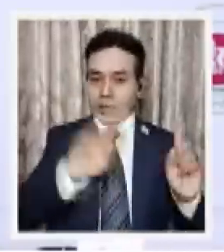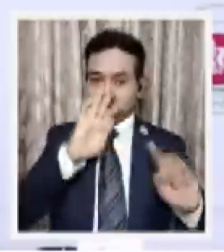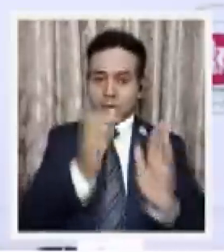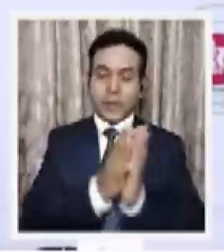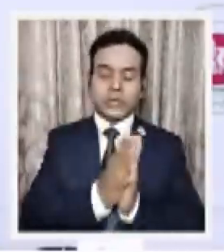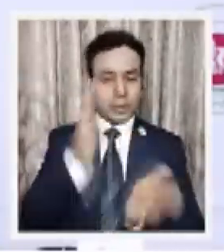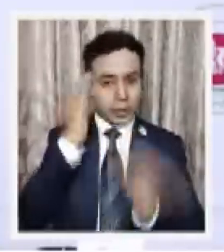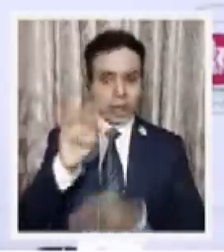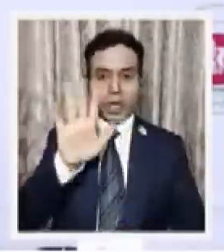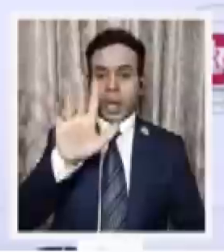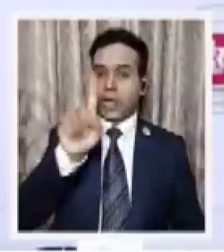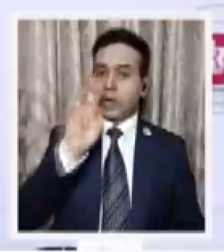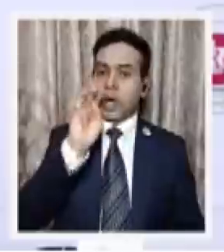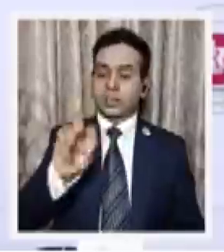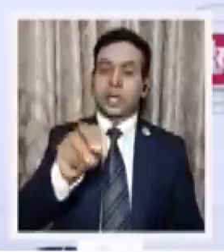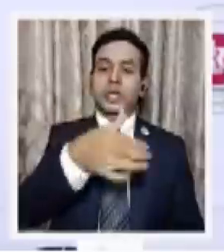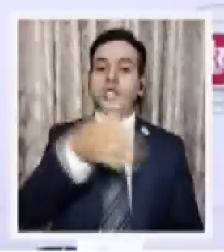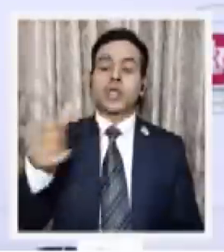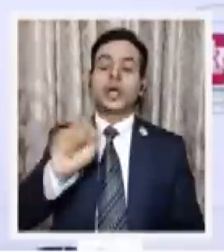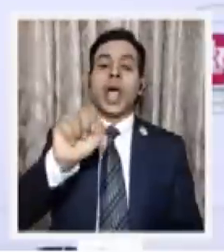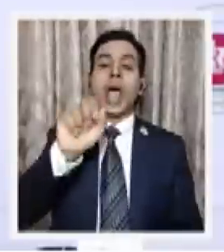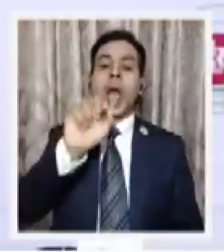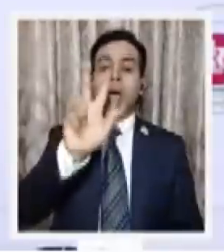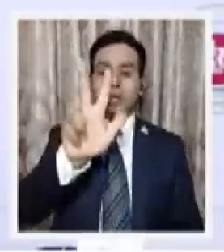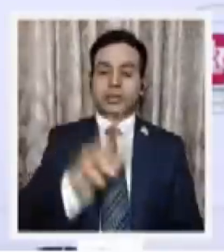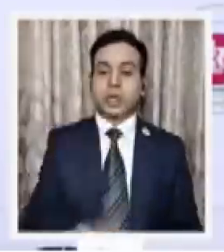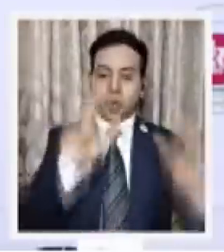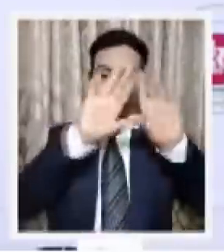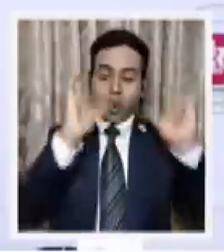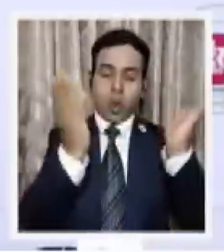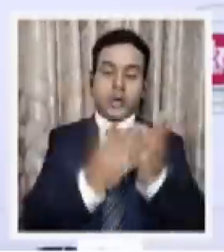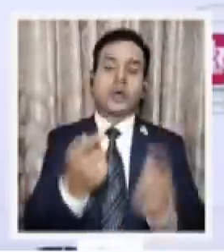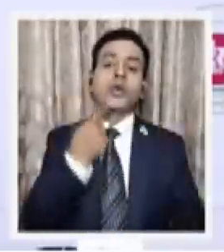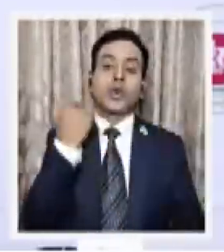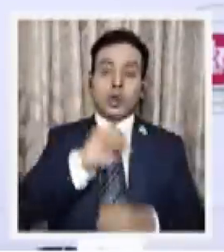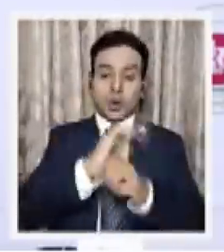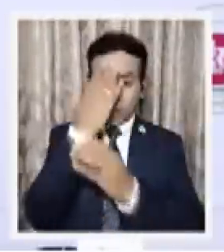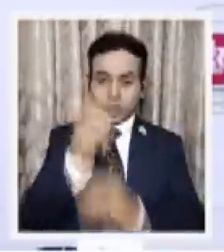করেছেন 51,608 জন। বিশ্বে 24 ঘন্টায় শনাক্ত হয়েছেন